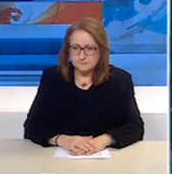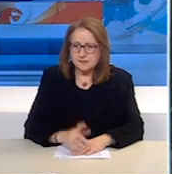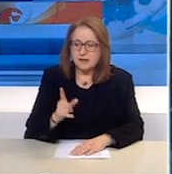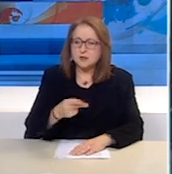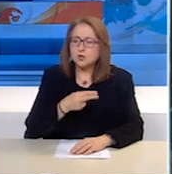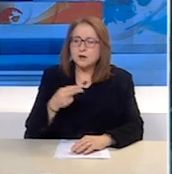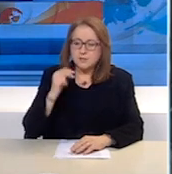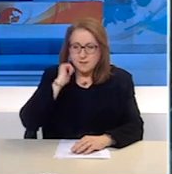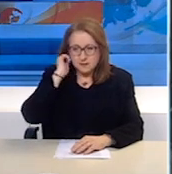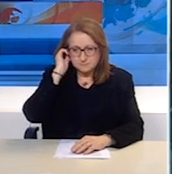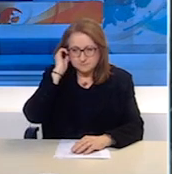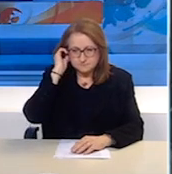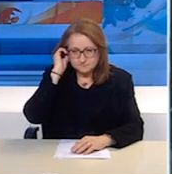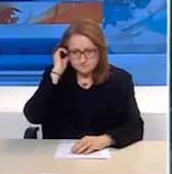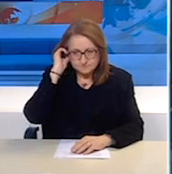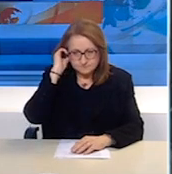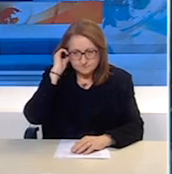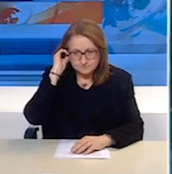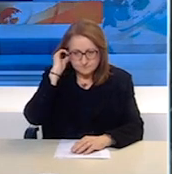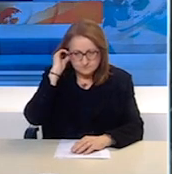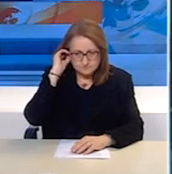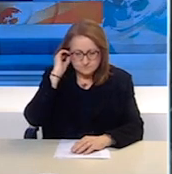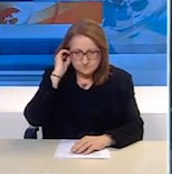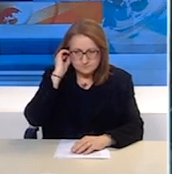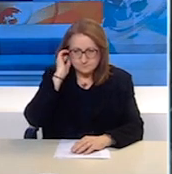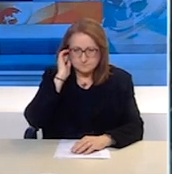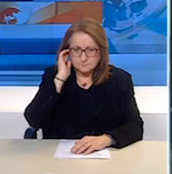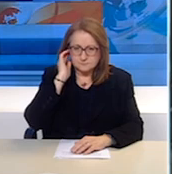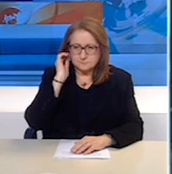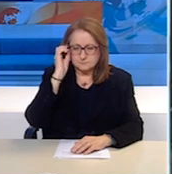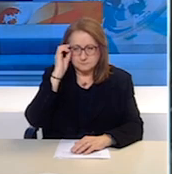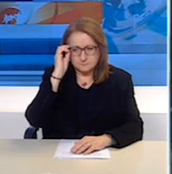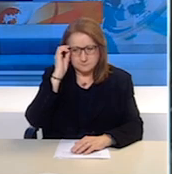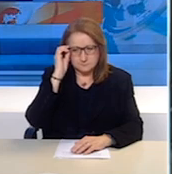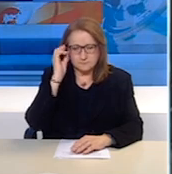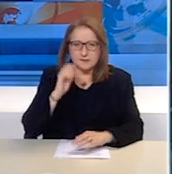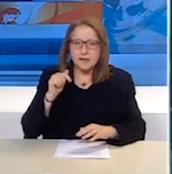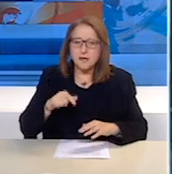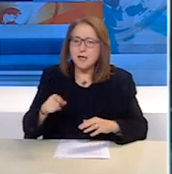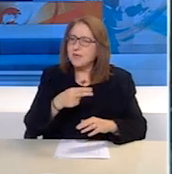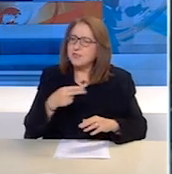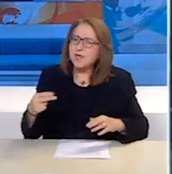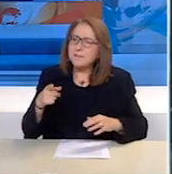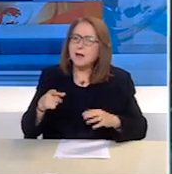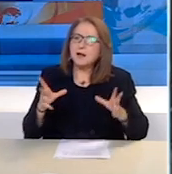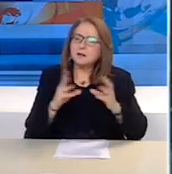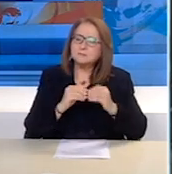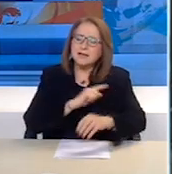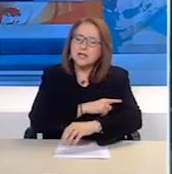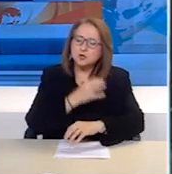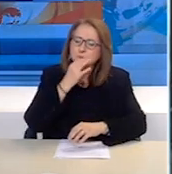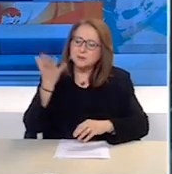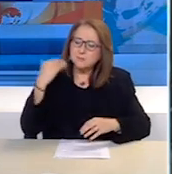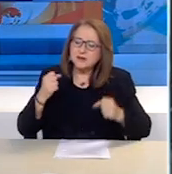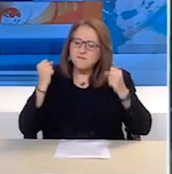μισθολογικά, και επειδή αναφέρεται ο δημοσιογράφος τα βαρέα και ανθυγιεινά, υπάρχει